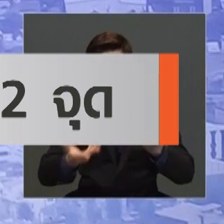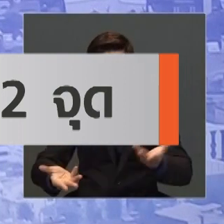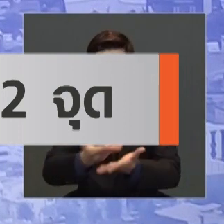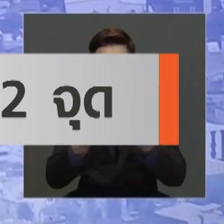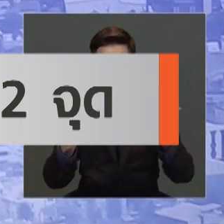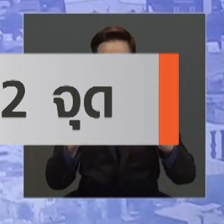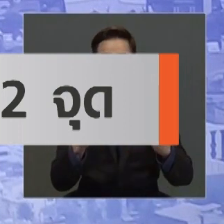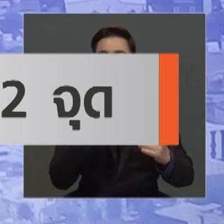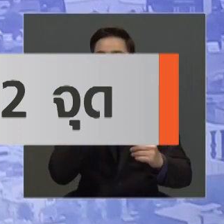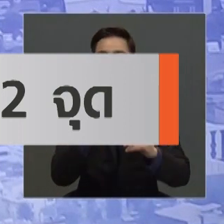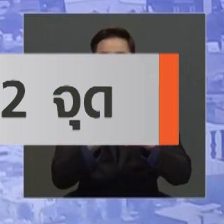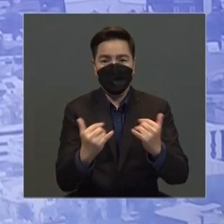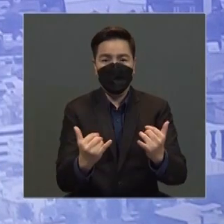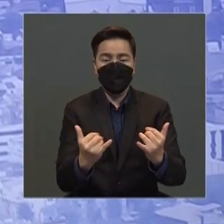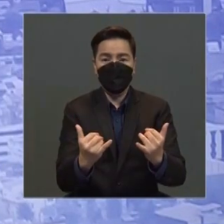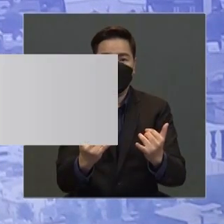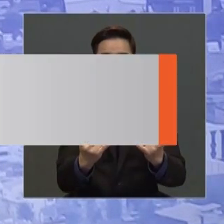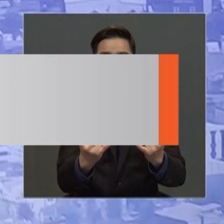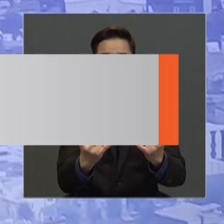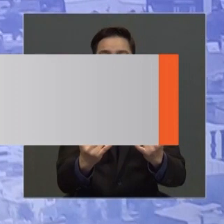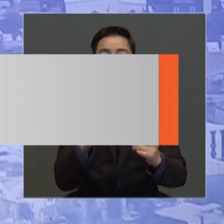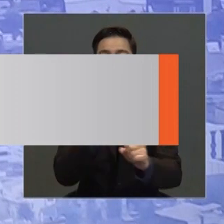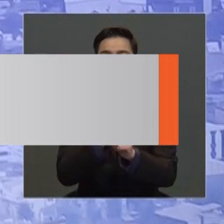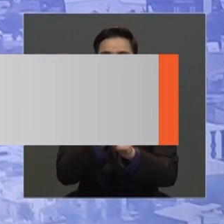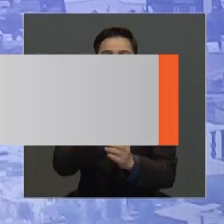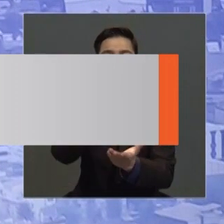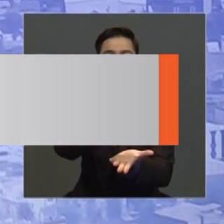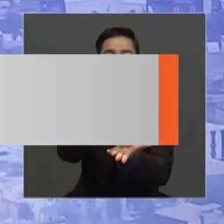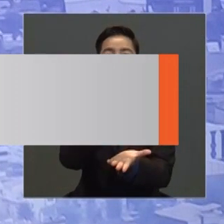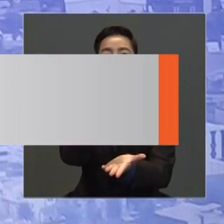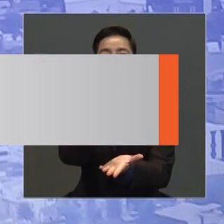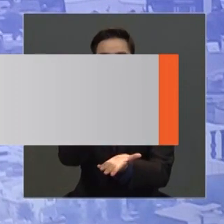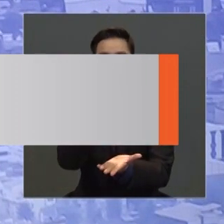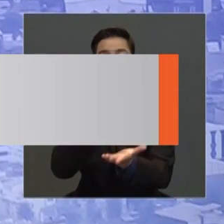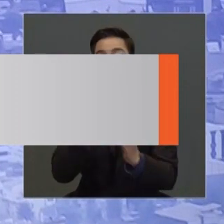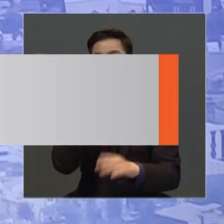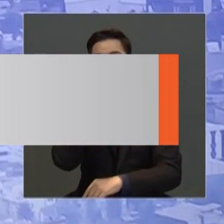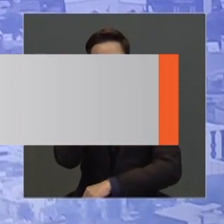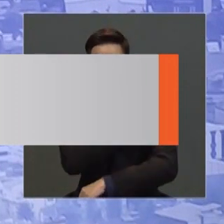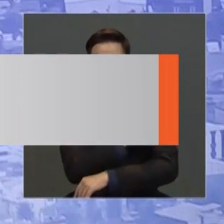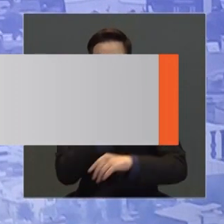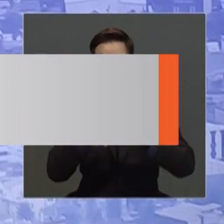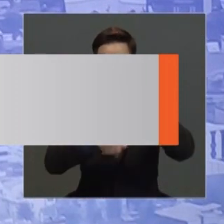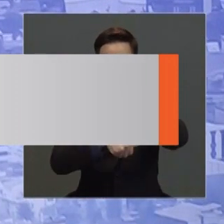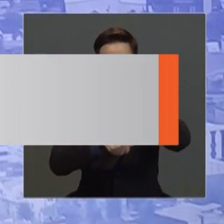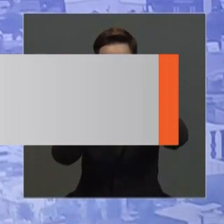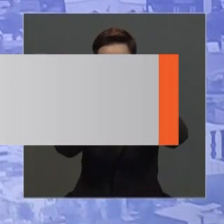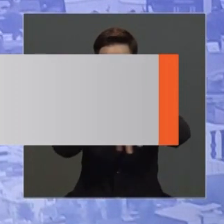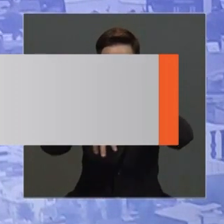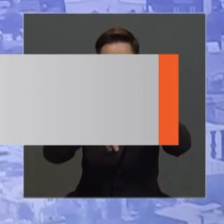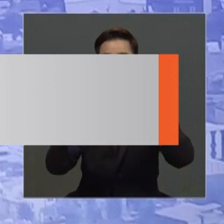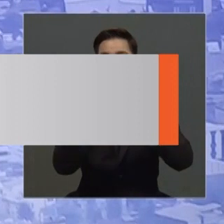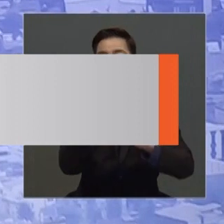ามีการจัดตั้งศูนย์ควบคุมการแพร่ระบาดระดับเขตตอนนี้เนี่ยมีถึ